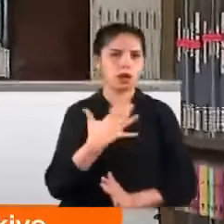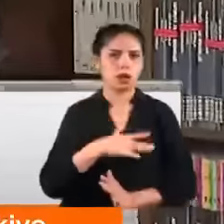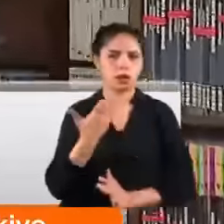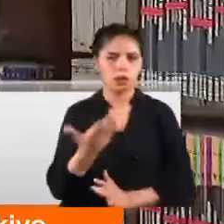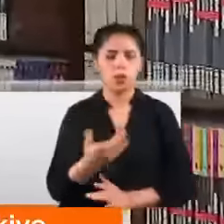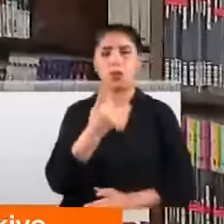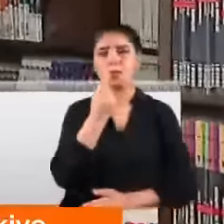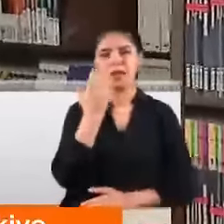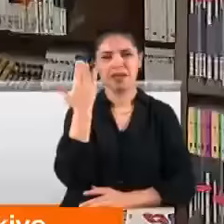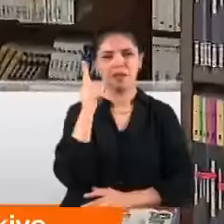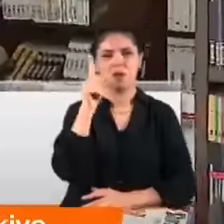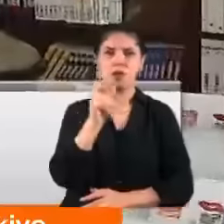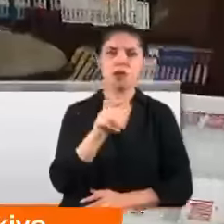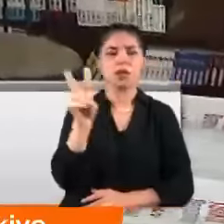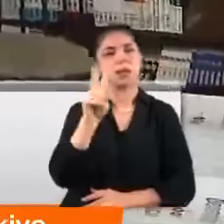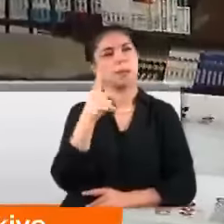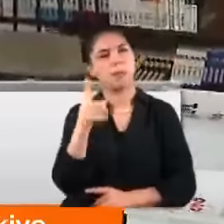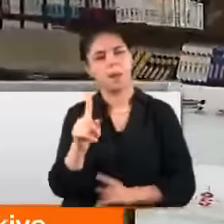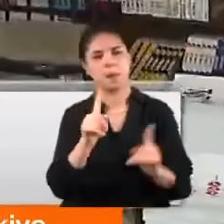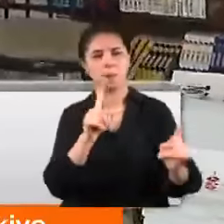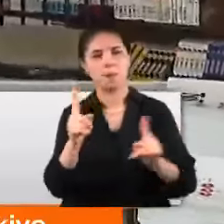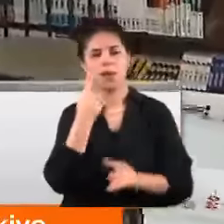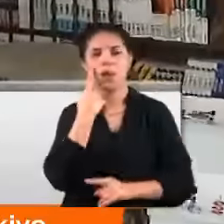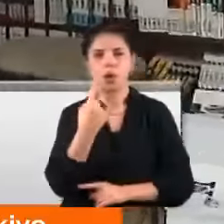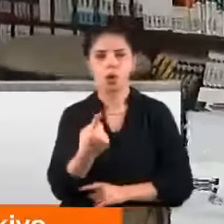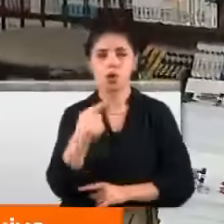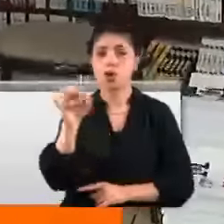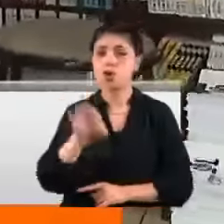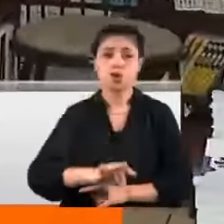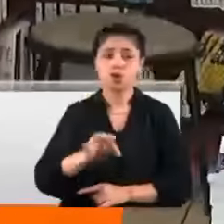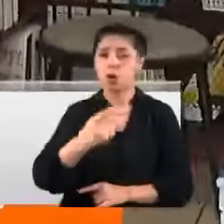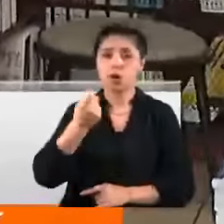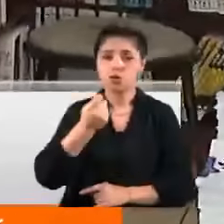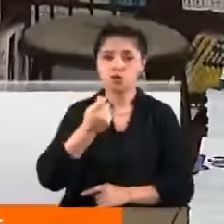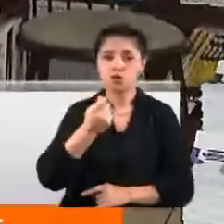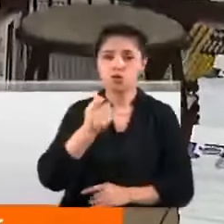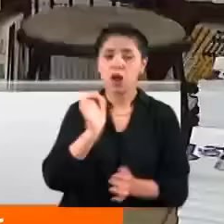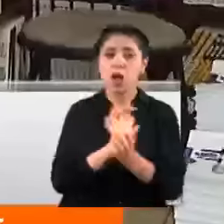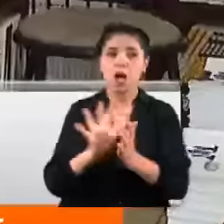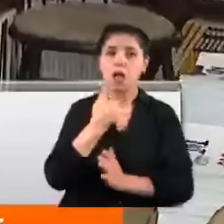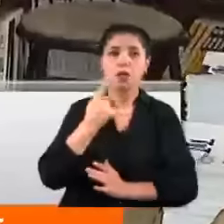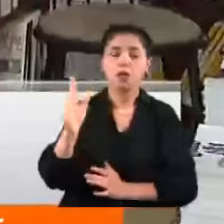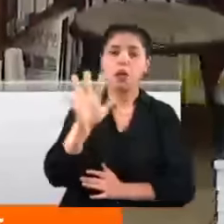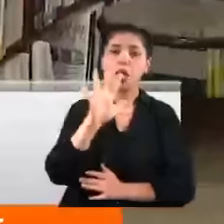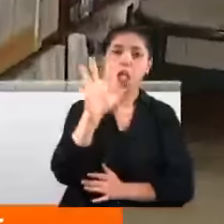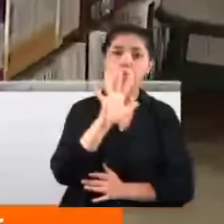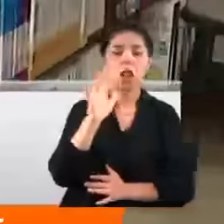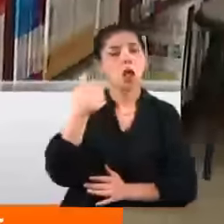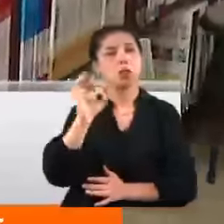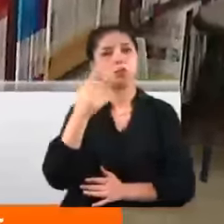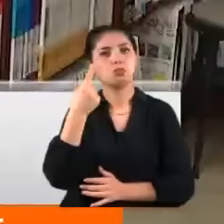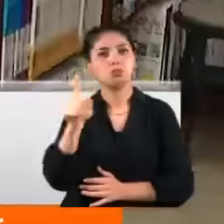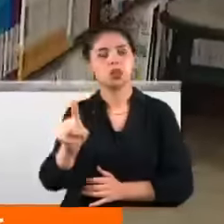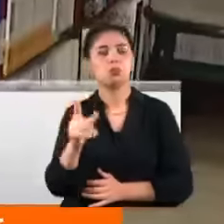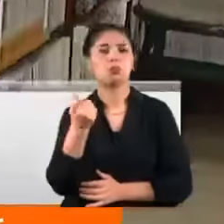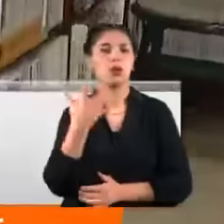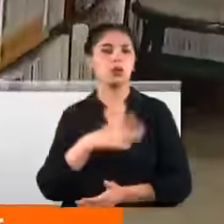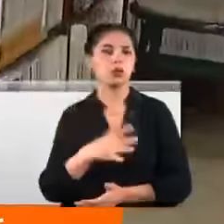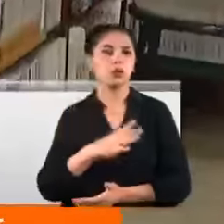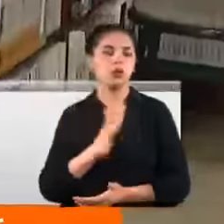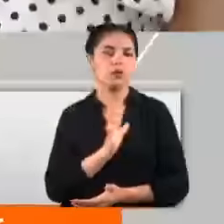ücreti 18-20 bin lira arasında değişiyordu. Şimdi ise velilerden 50-60 bin lira arasında kitap